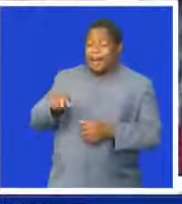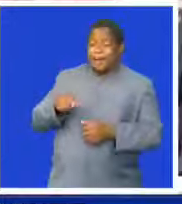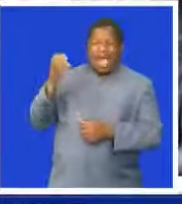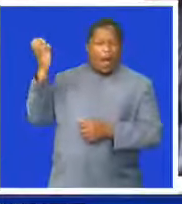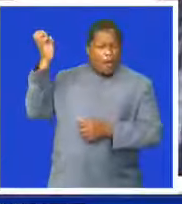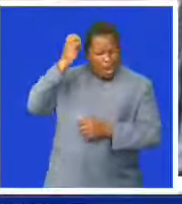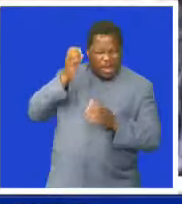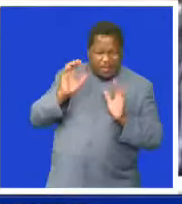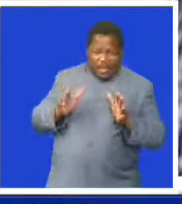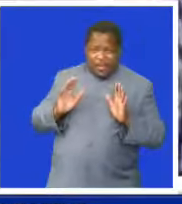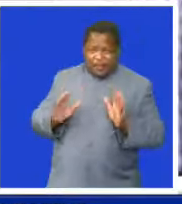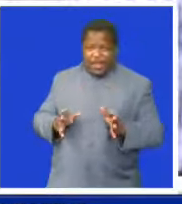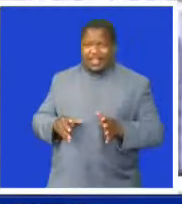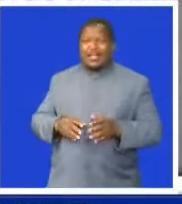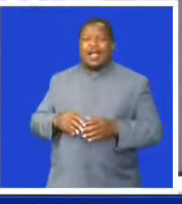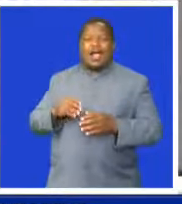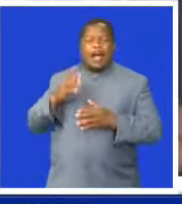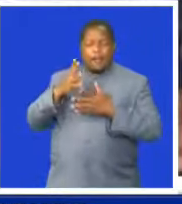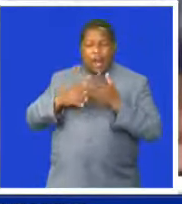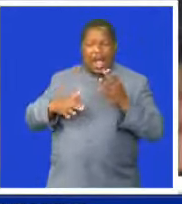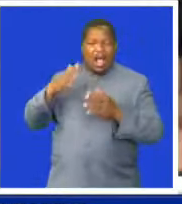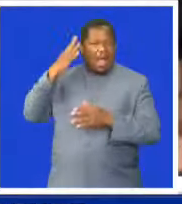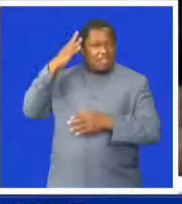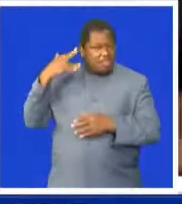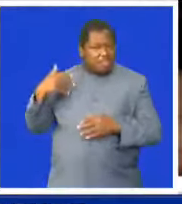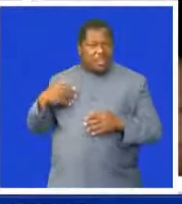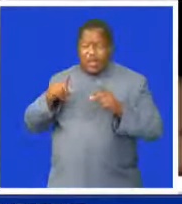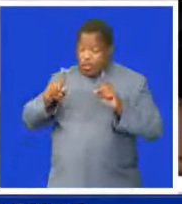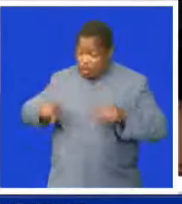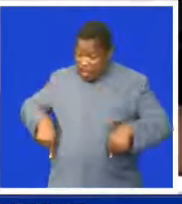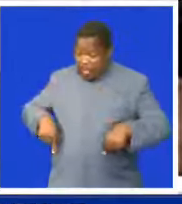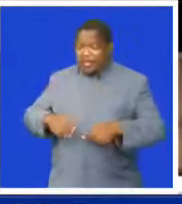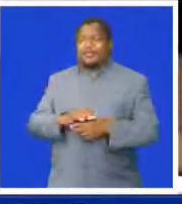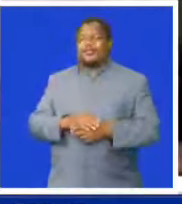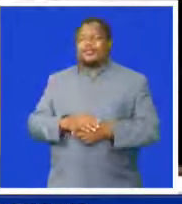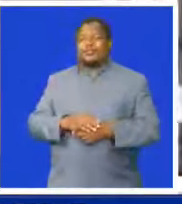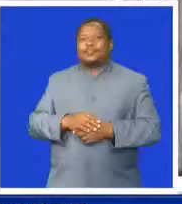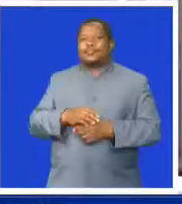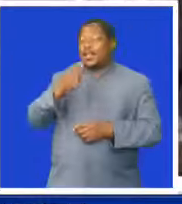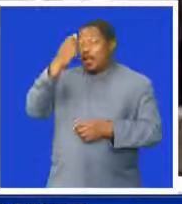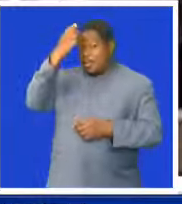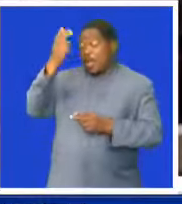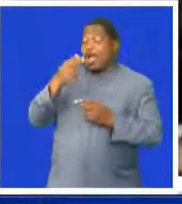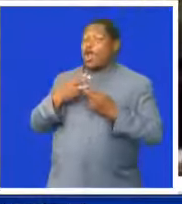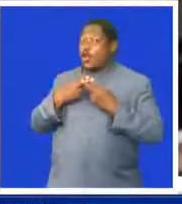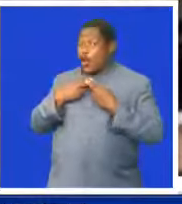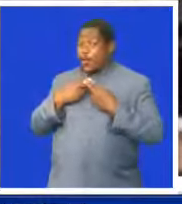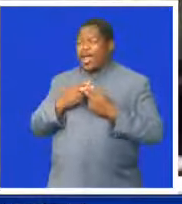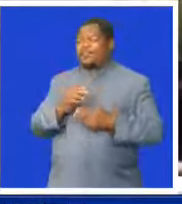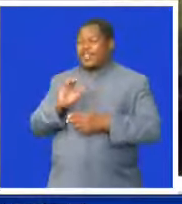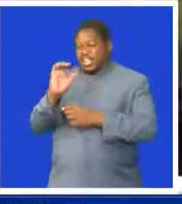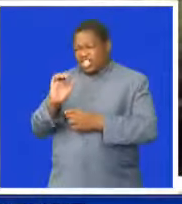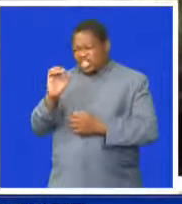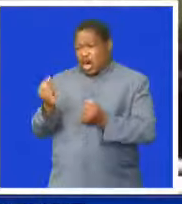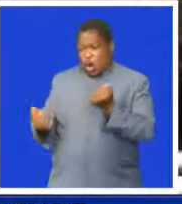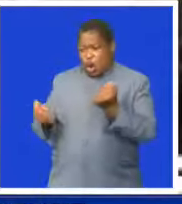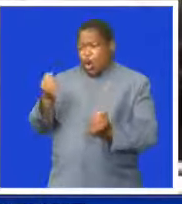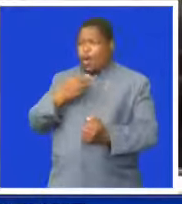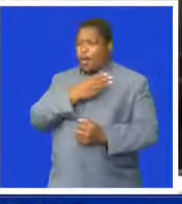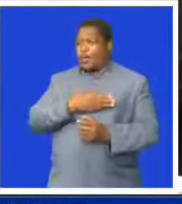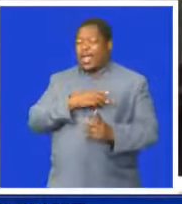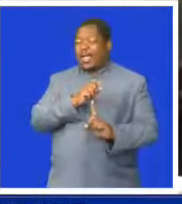nguChris Sibanze locele inkantolo ukuthi umsolwa agcinwe ngekhathi esitokisini kude kube